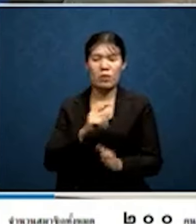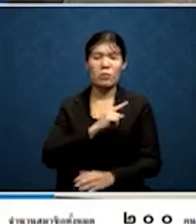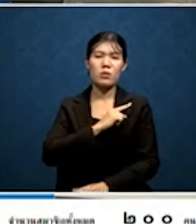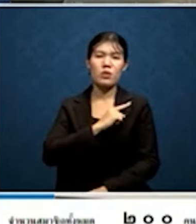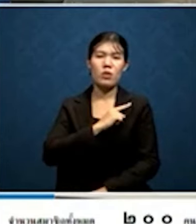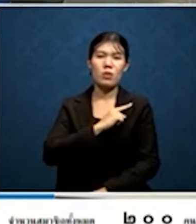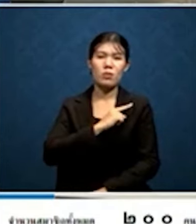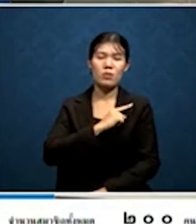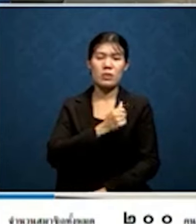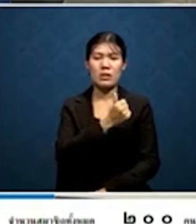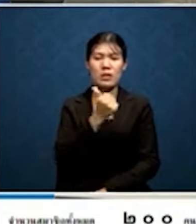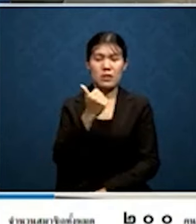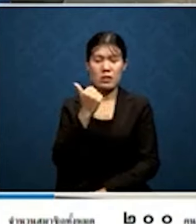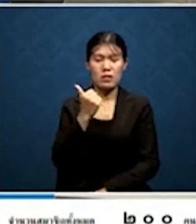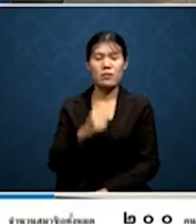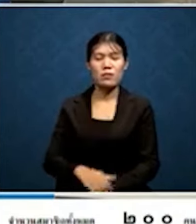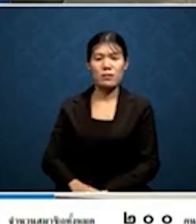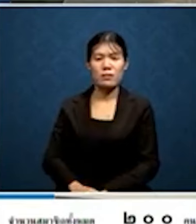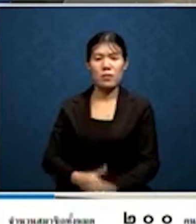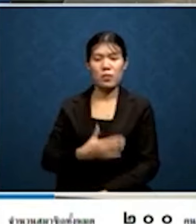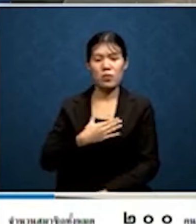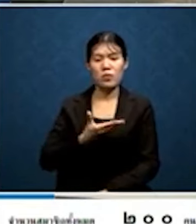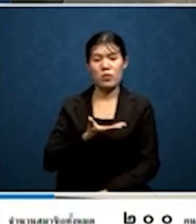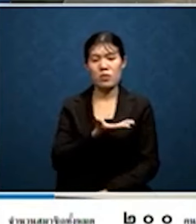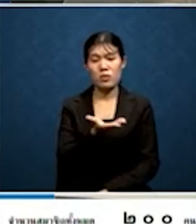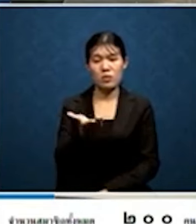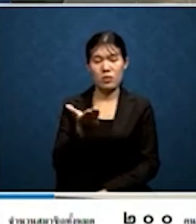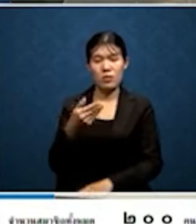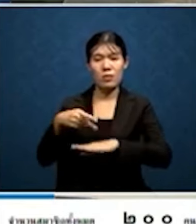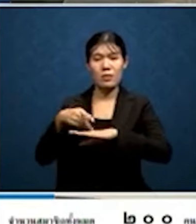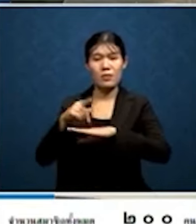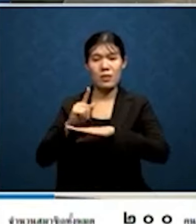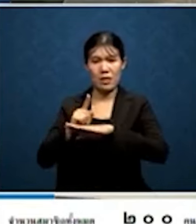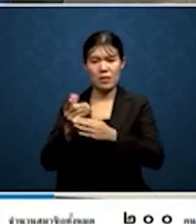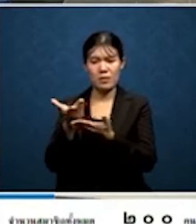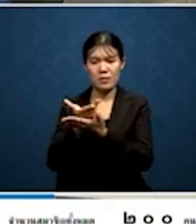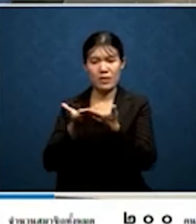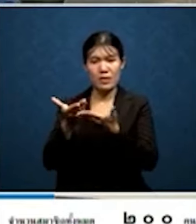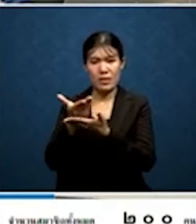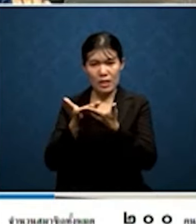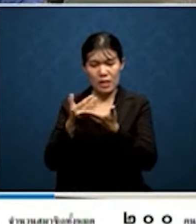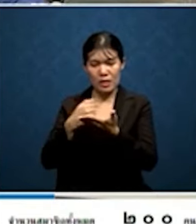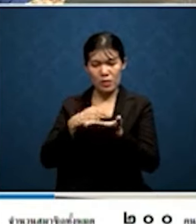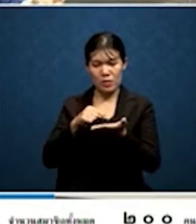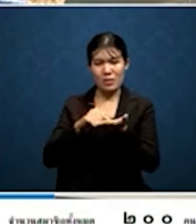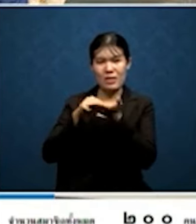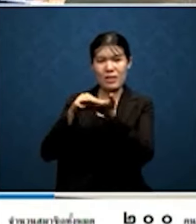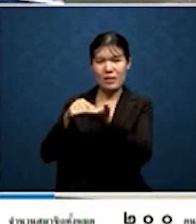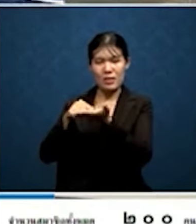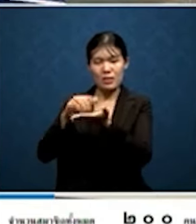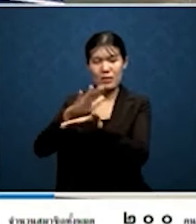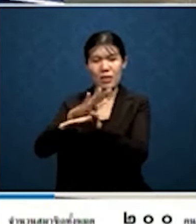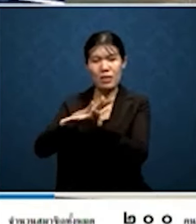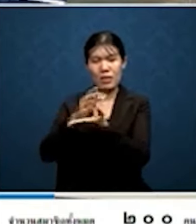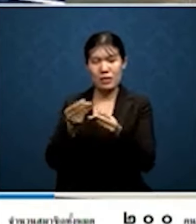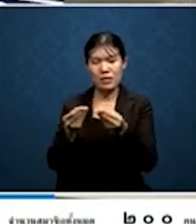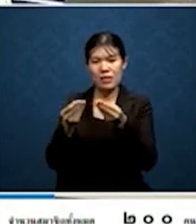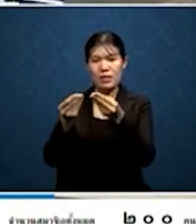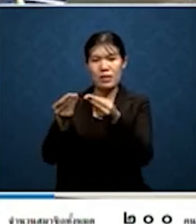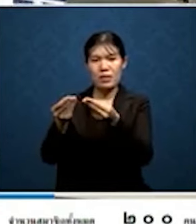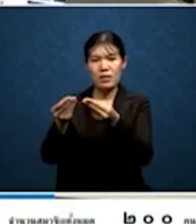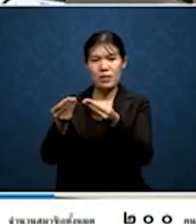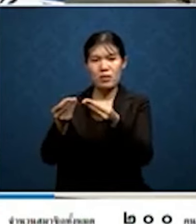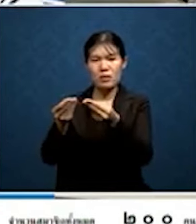การปี63นอกจากนี้ขอให้ตรวจสอบด้วยนะคะว่าเป็นการกระทำที่อาจเข้าข่ายเป็นผู้มีลักษณะต้องห้